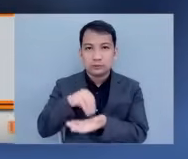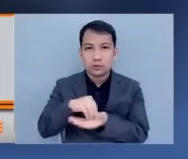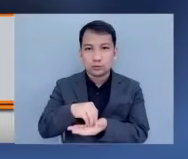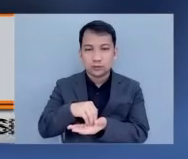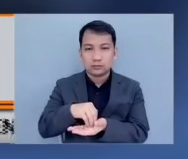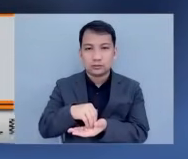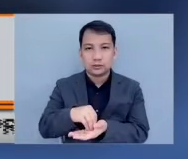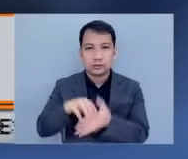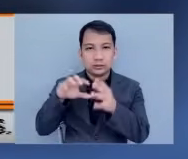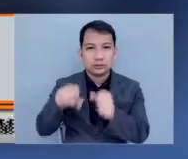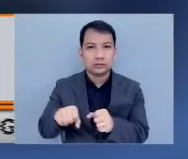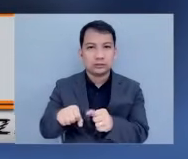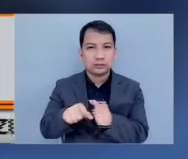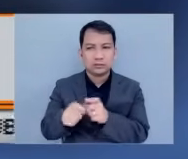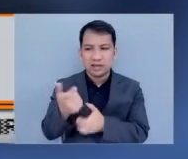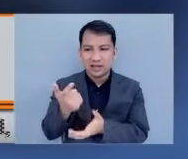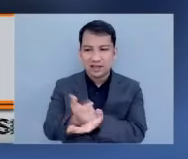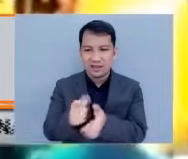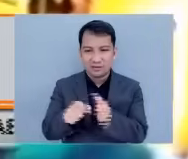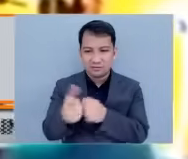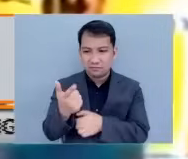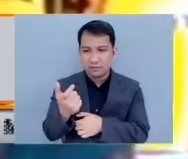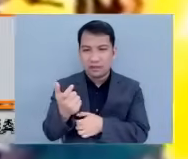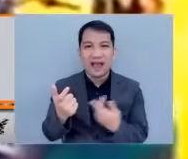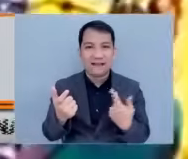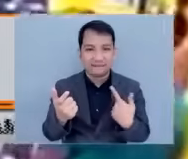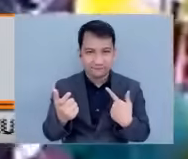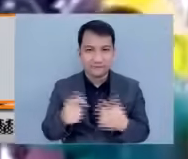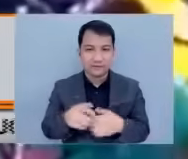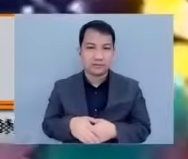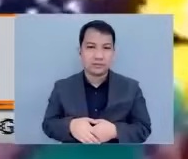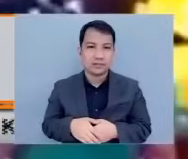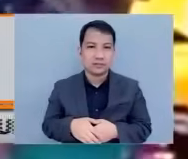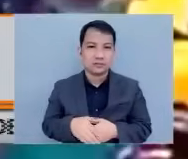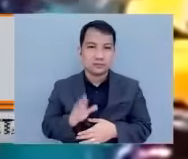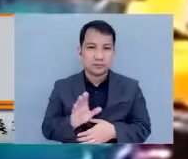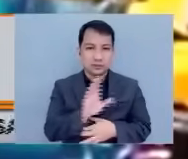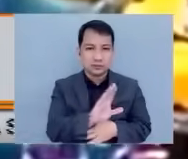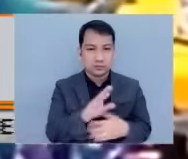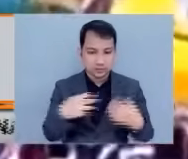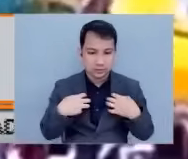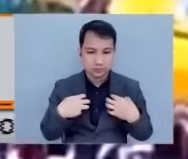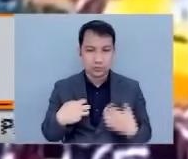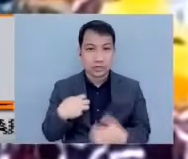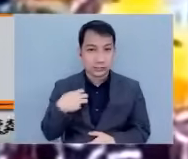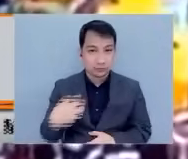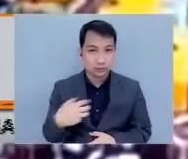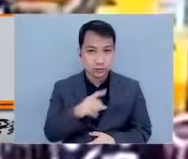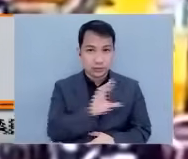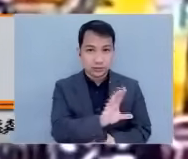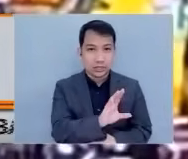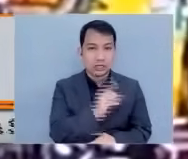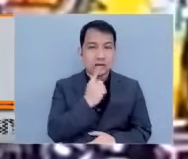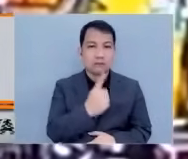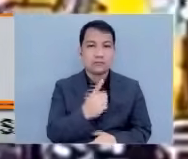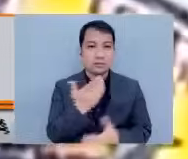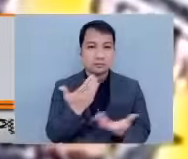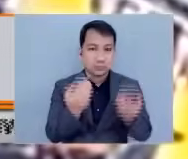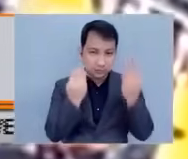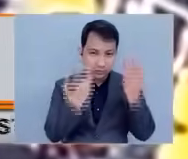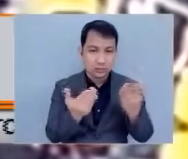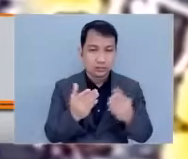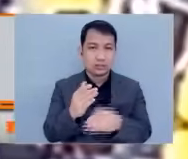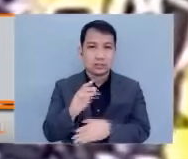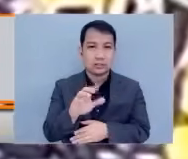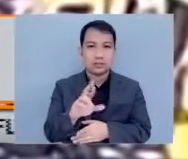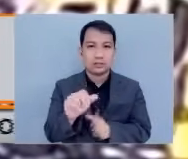baril ang mga Indian na magkangkas sa motorsiklo. Hawak na ng mga pulis ang dalawang suspect na kapwa nahaharap sa paglabag sa Comprehensive Firearms